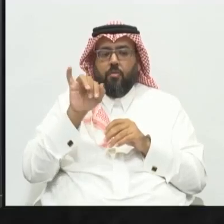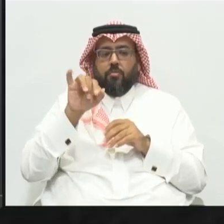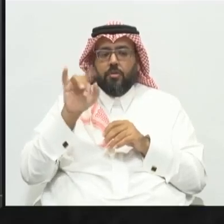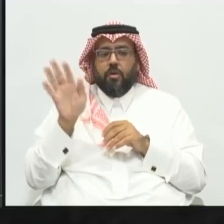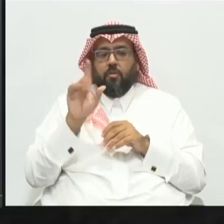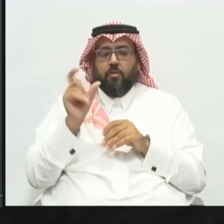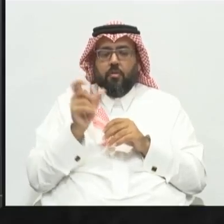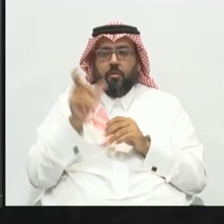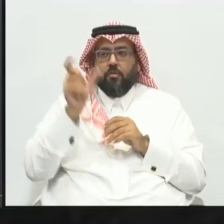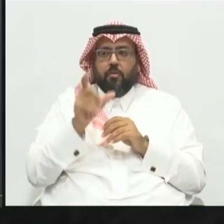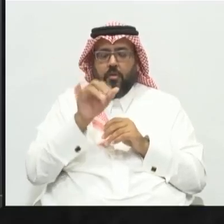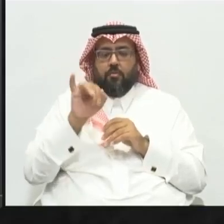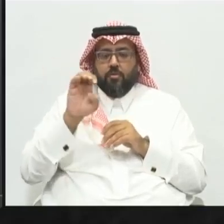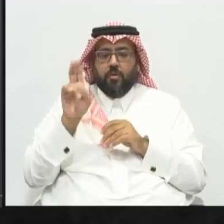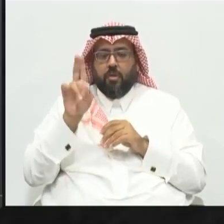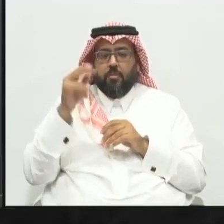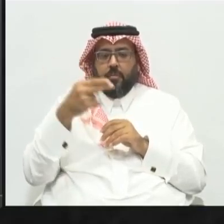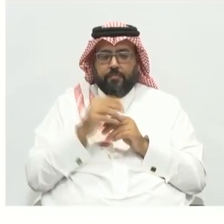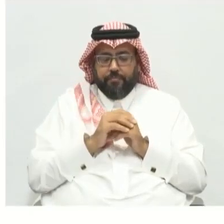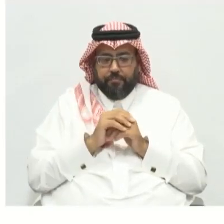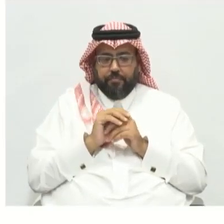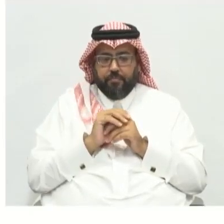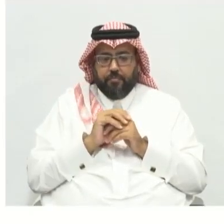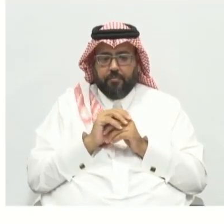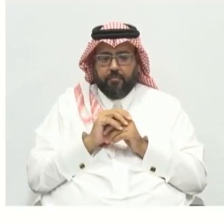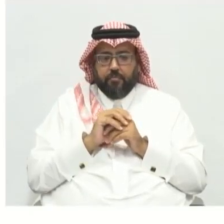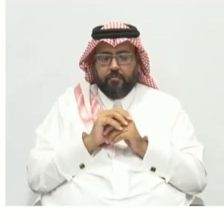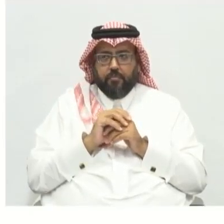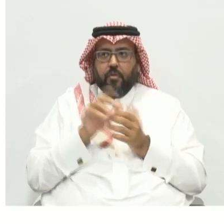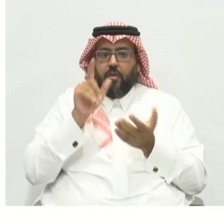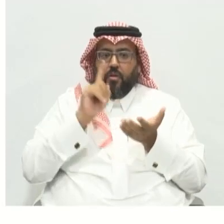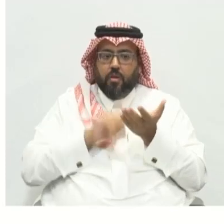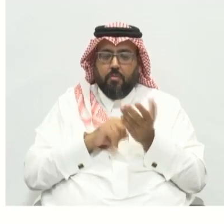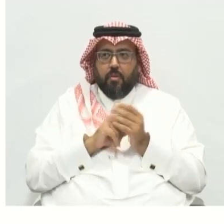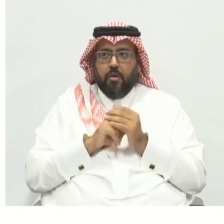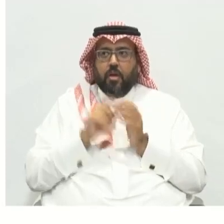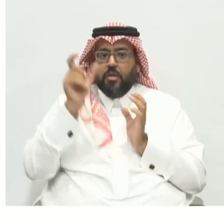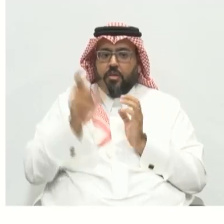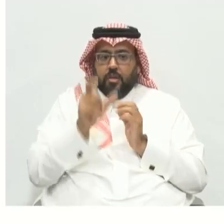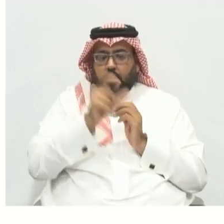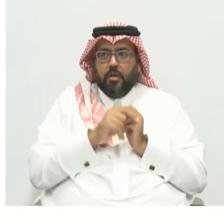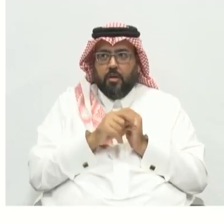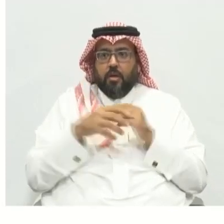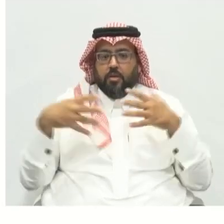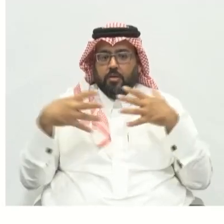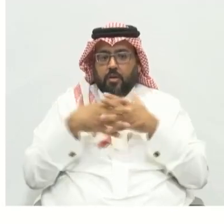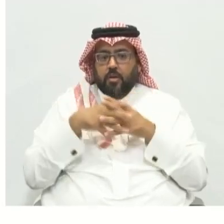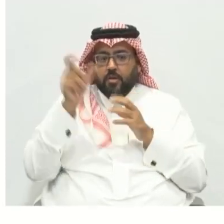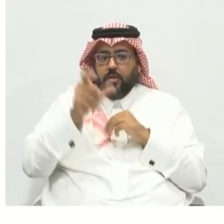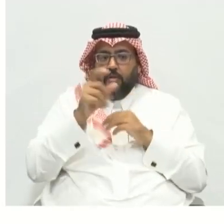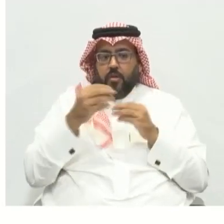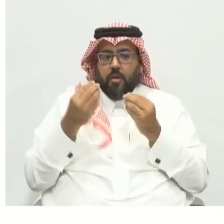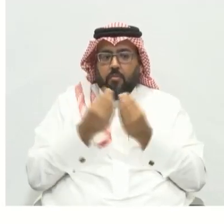بين افراد المجتمع وبالتالي فهي تطبق على اشخاص يشتركون في صفات